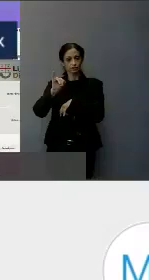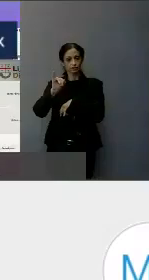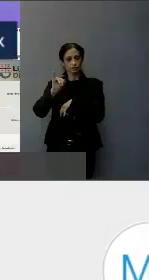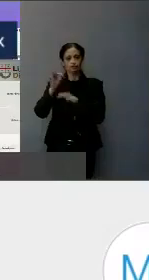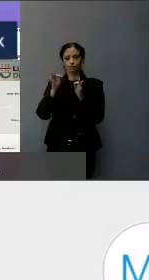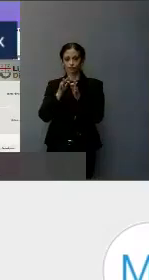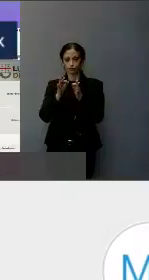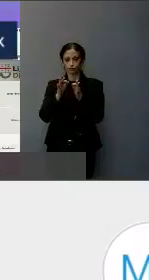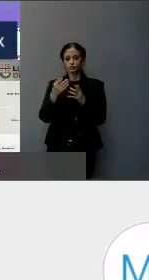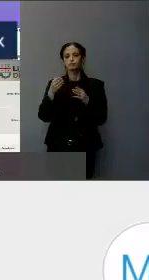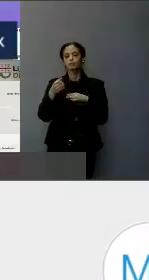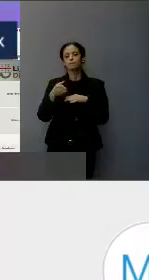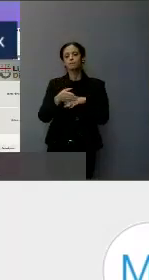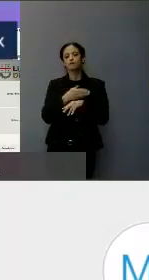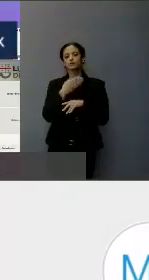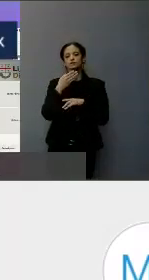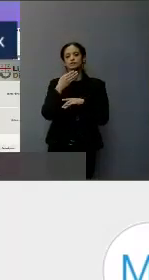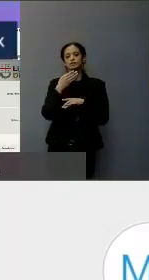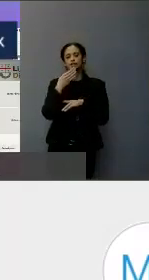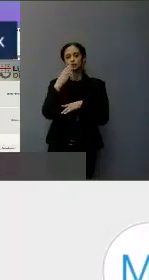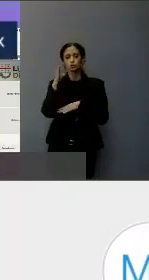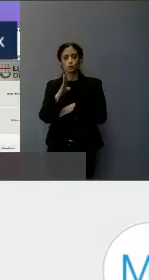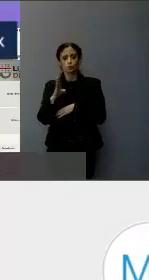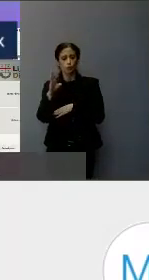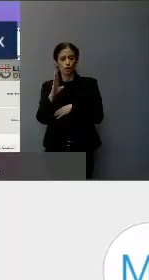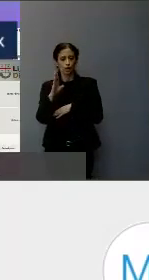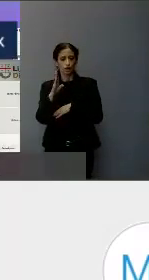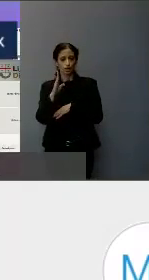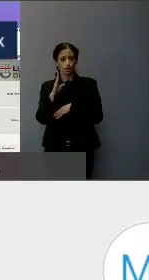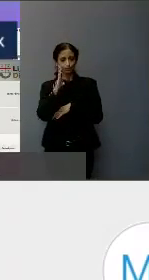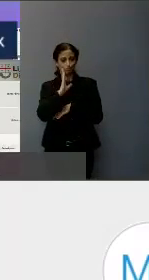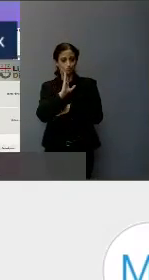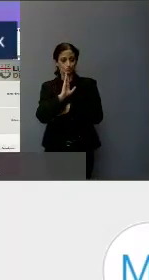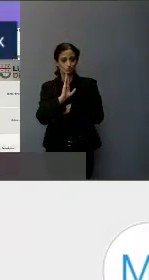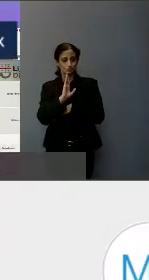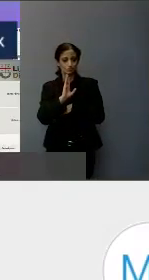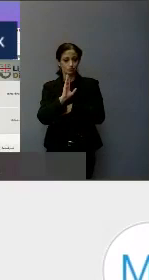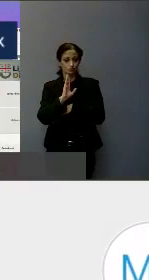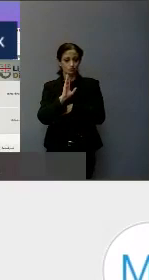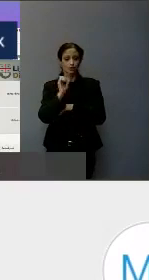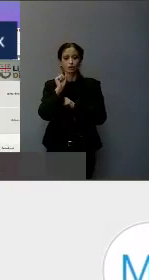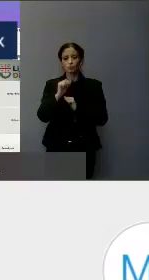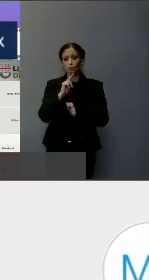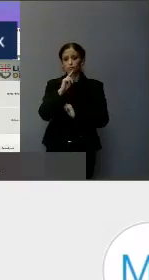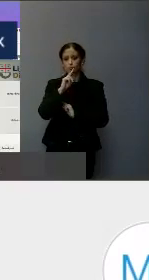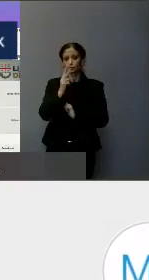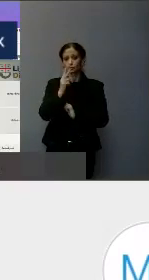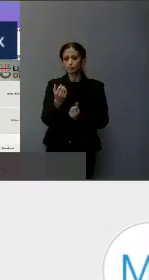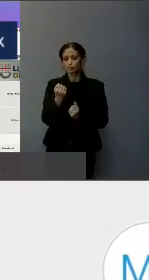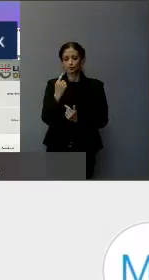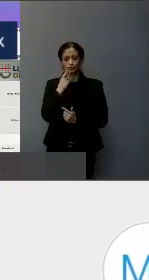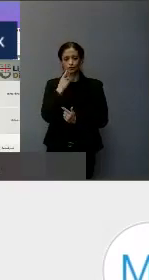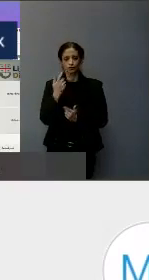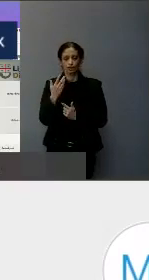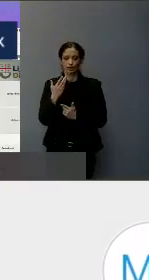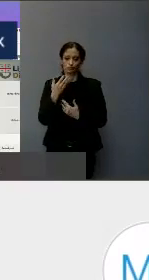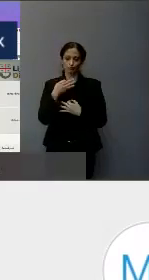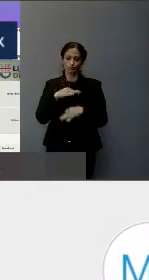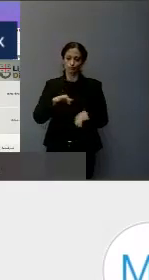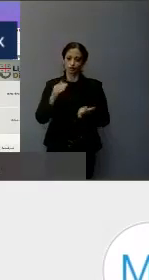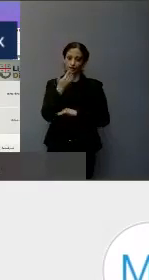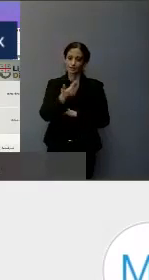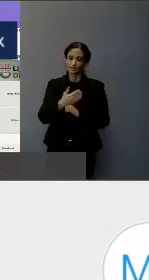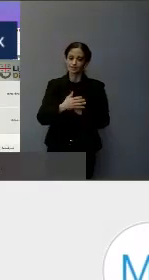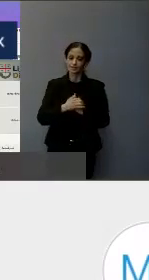così fra il consigliere bruccoleri se riesce a rispondere in maniera un po più forte ci fa una cortesia grazie